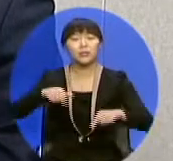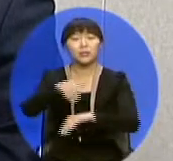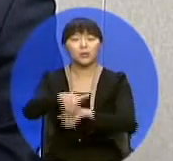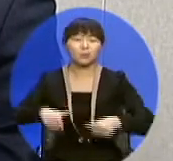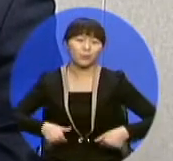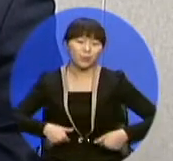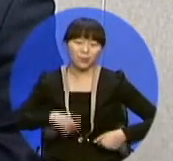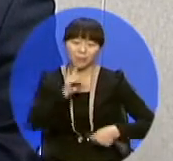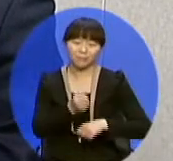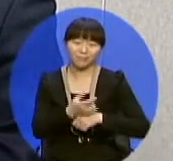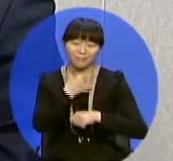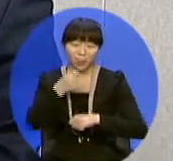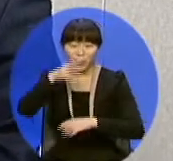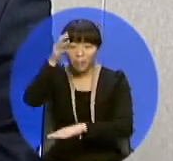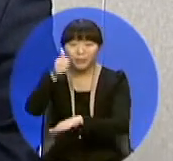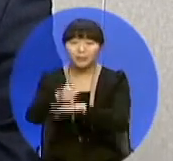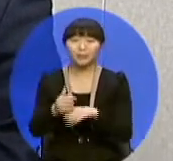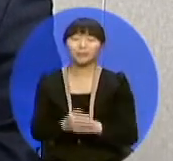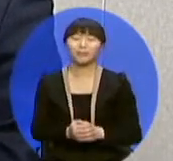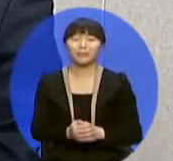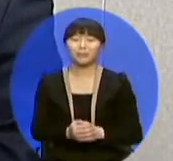정책이 필요하다는 말씀드리고 마지막으로는